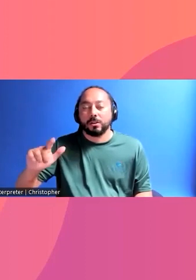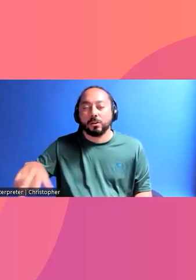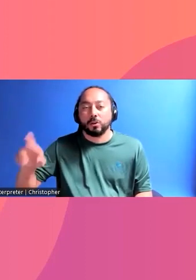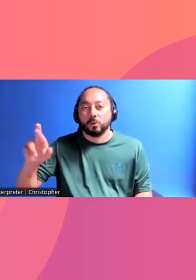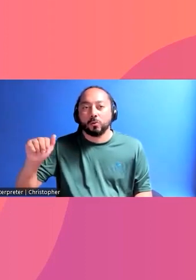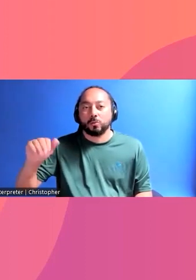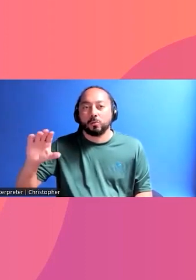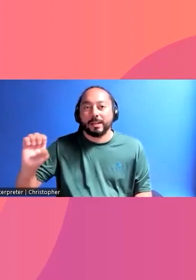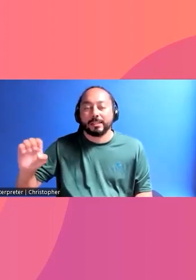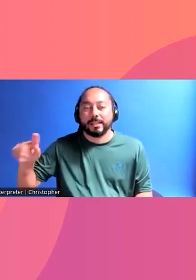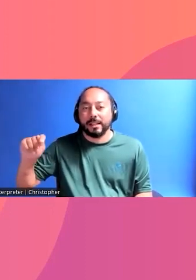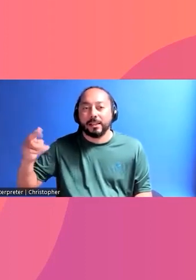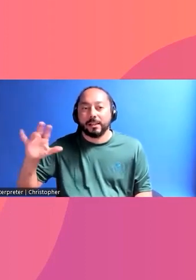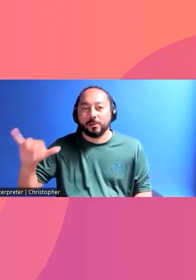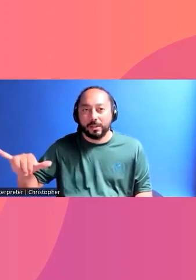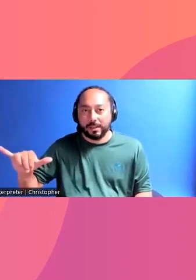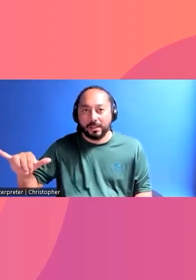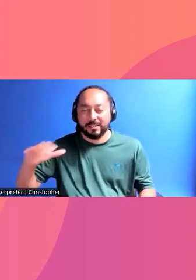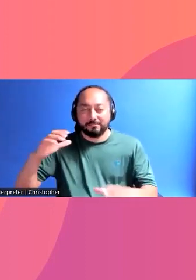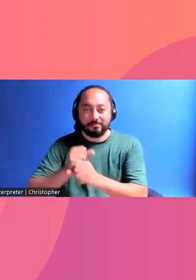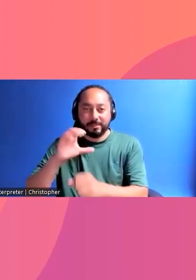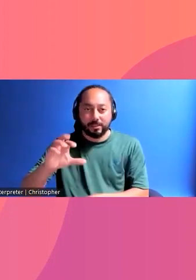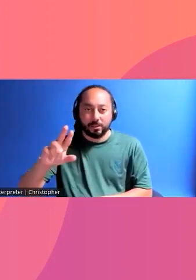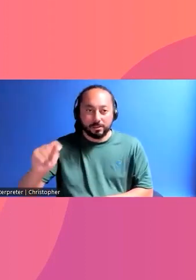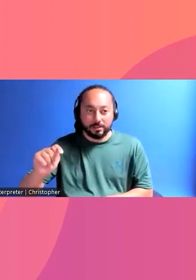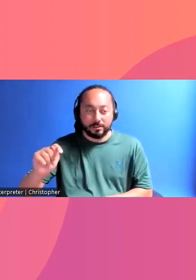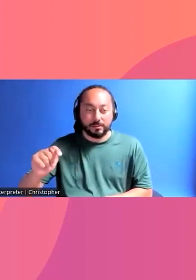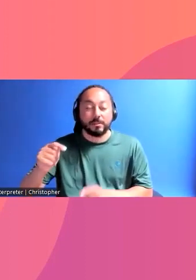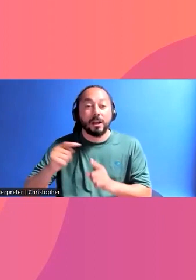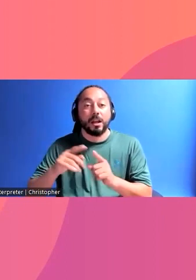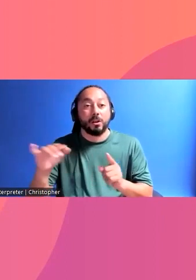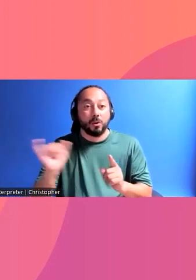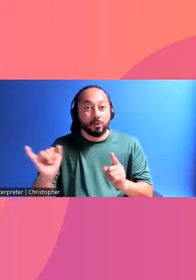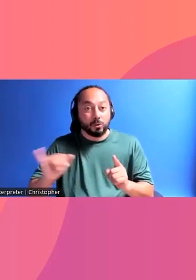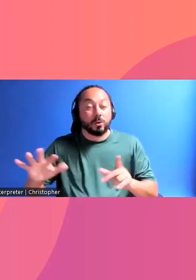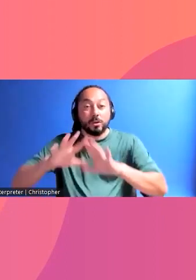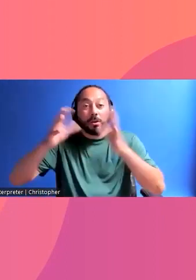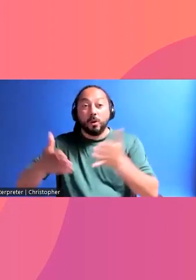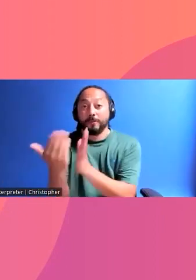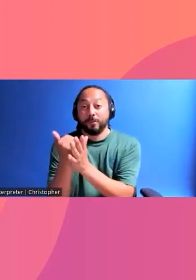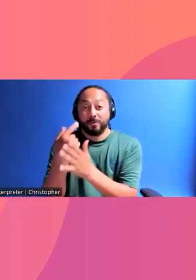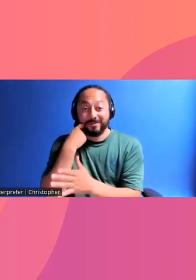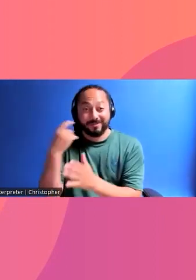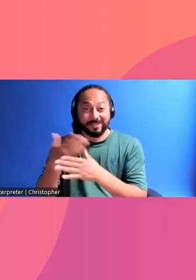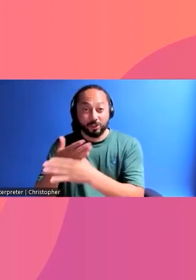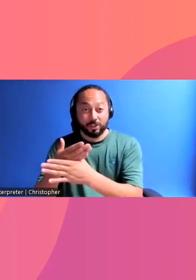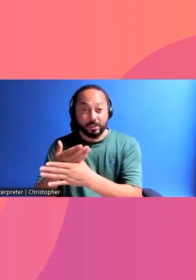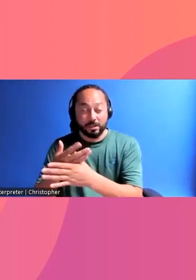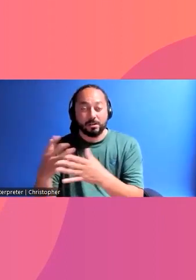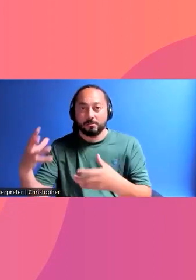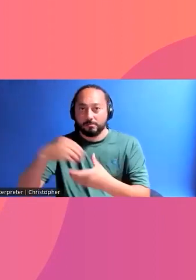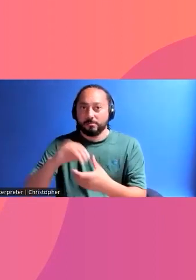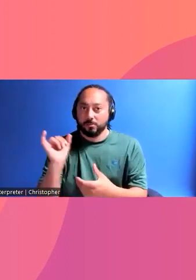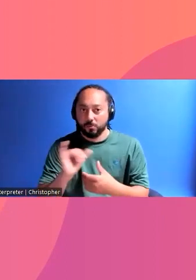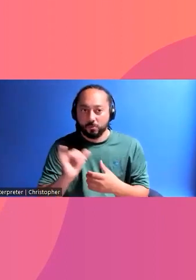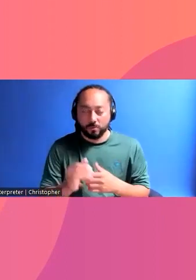toutes les études menées, dont la revue exploratoire que j'ai évoquée tantôt.